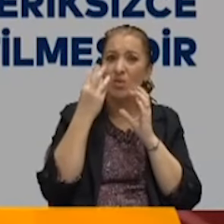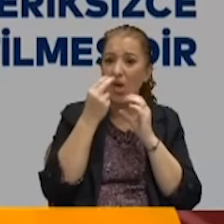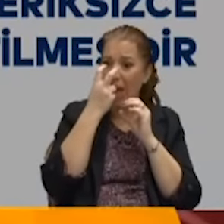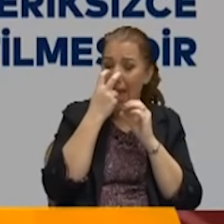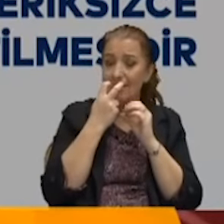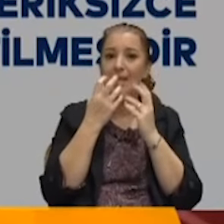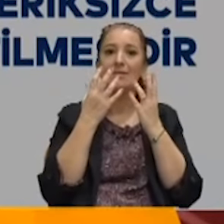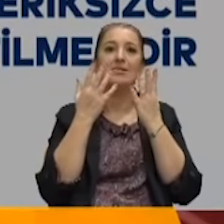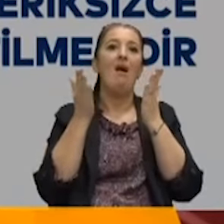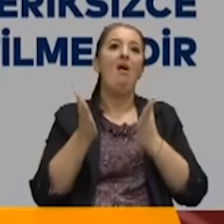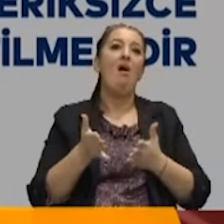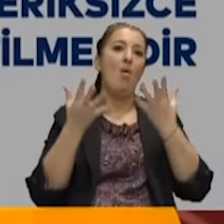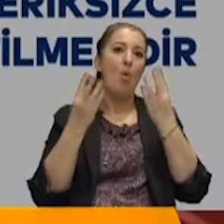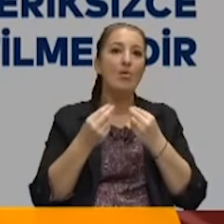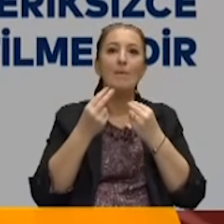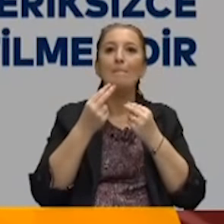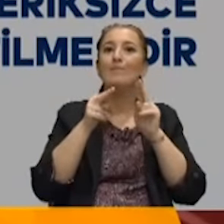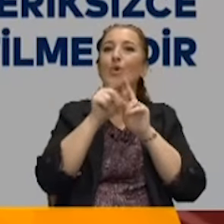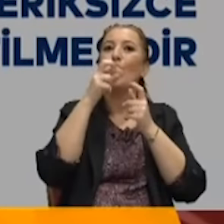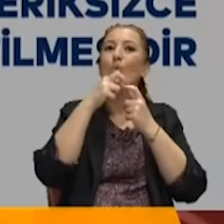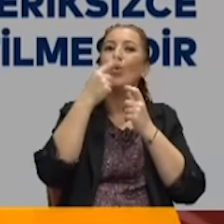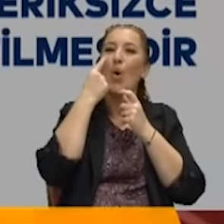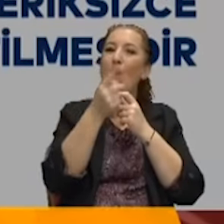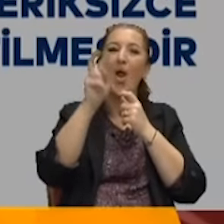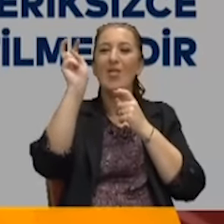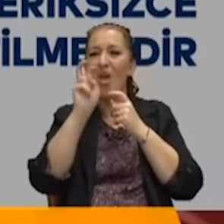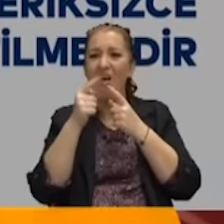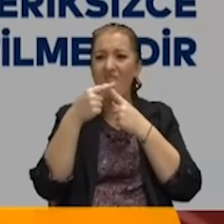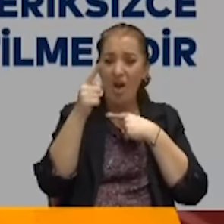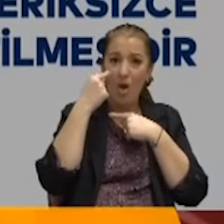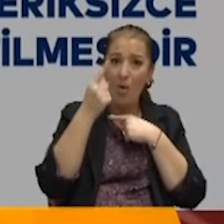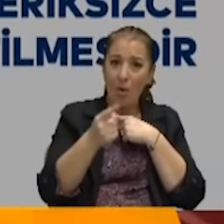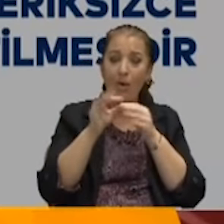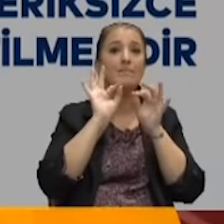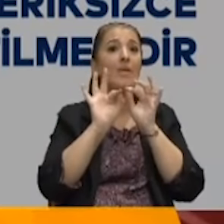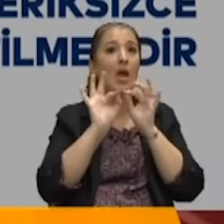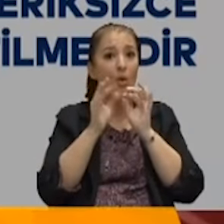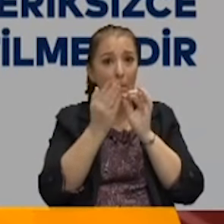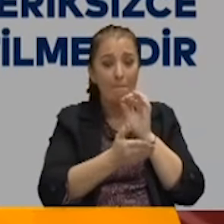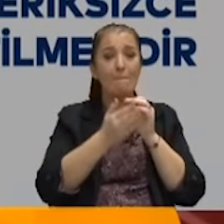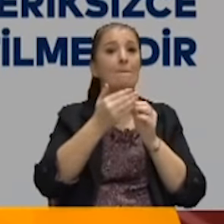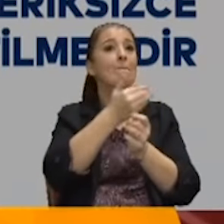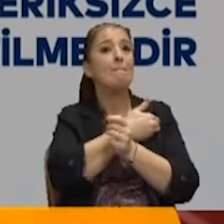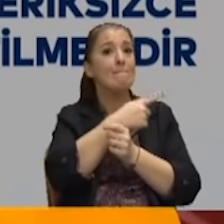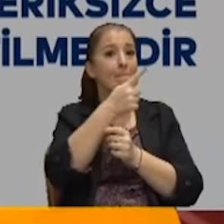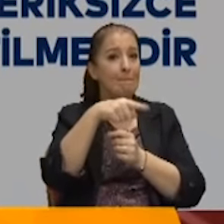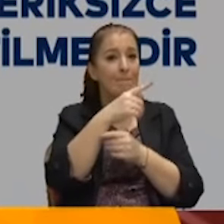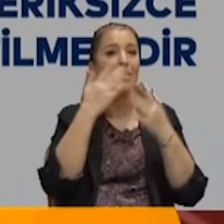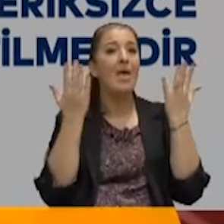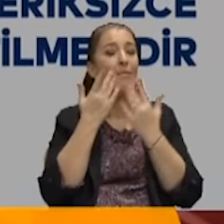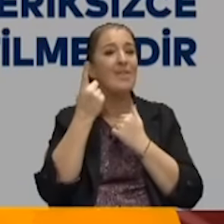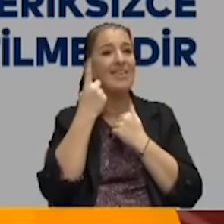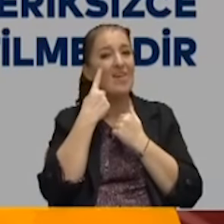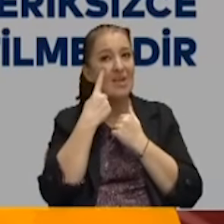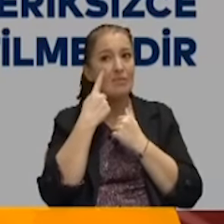geldi. Kur farkı yüzünden hem ekonomik aktörler, hem vatandaşlarımızın, hem